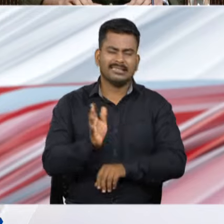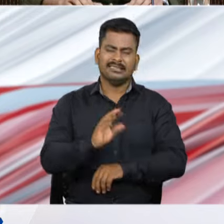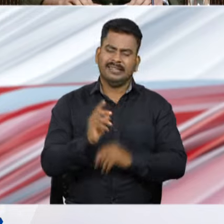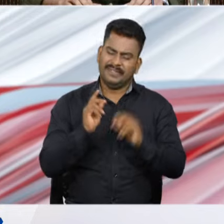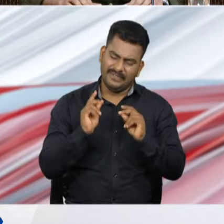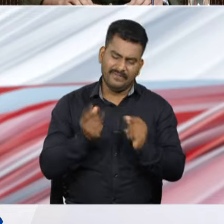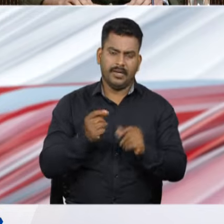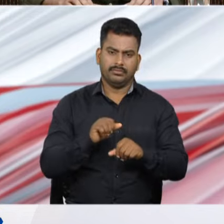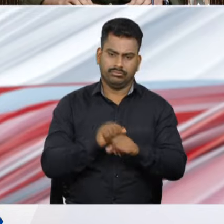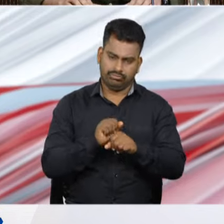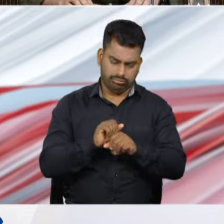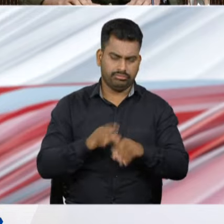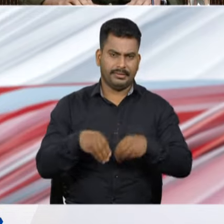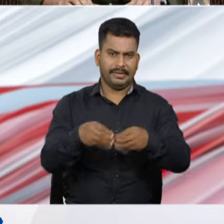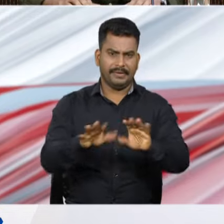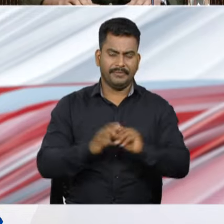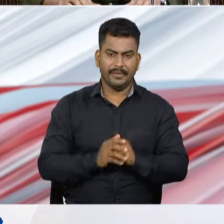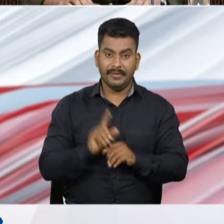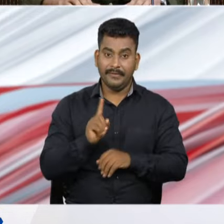ആദ്യപടി എന്ന നിലയിൽ